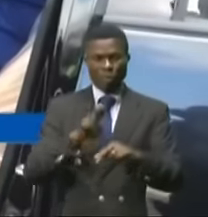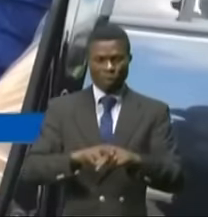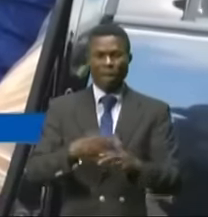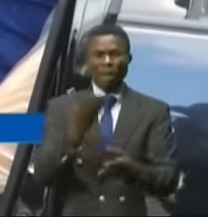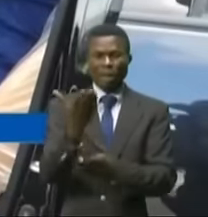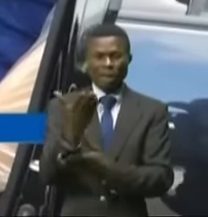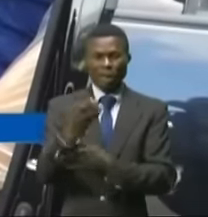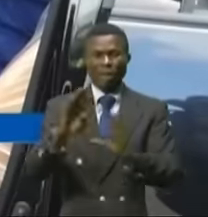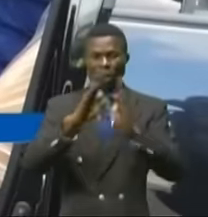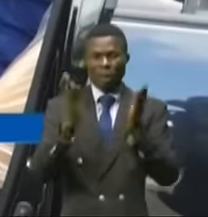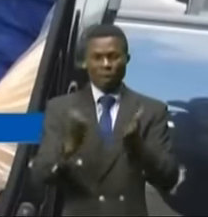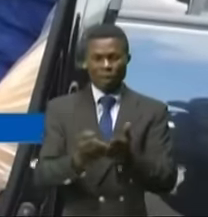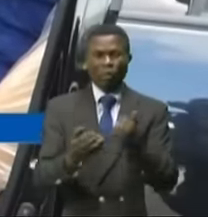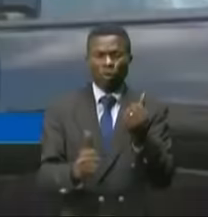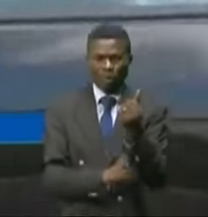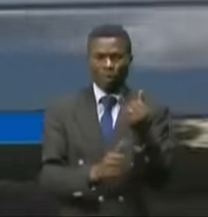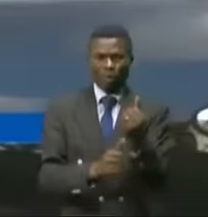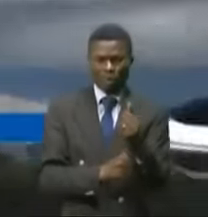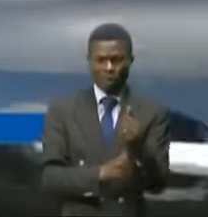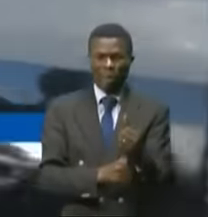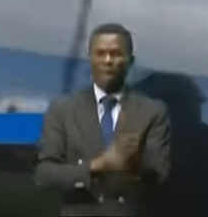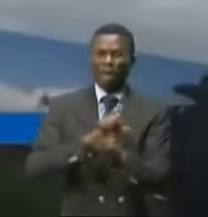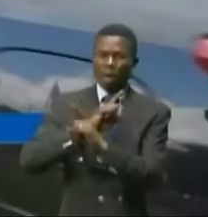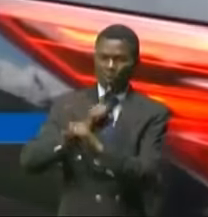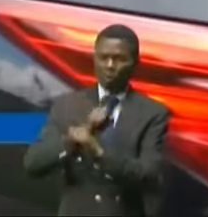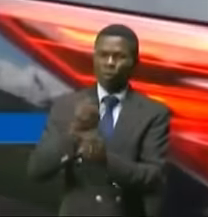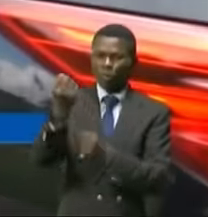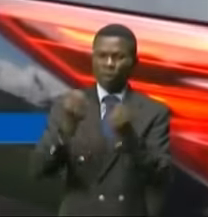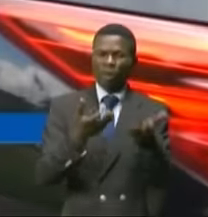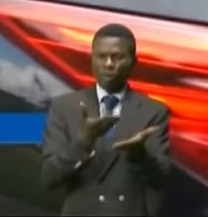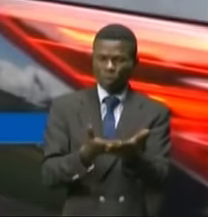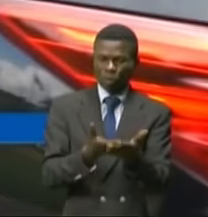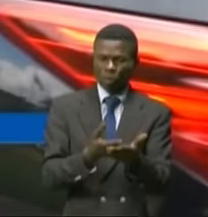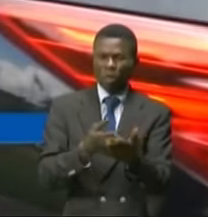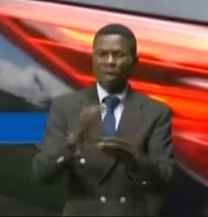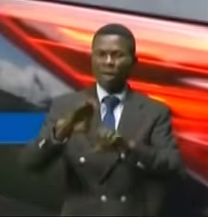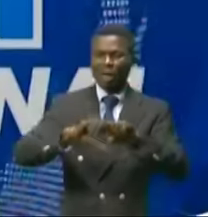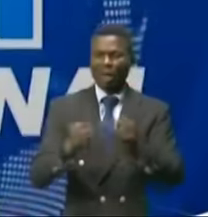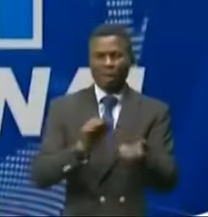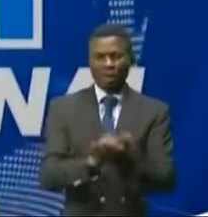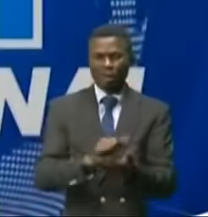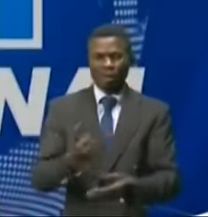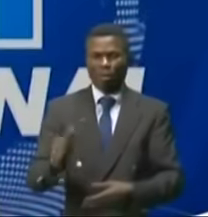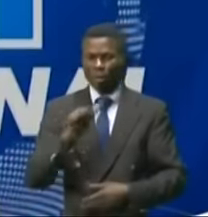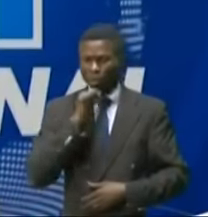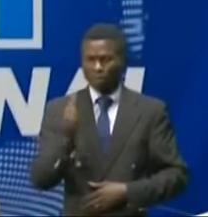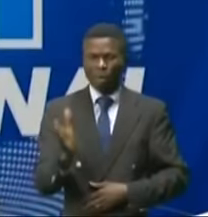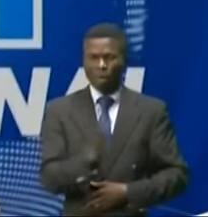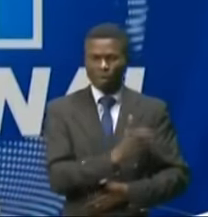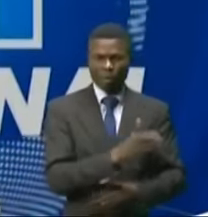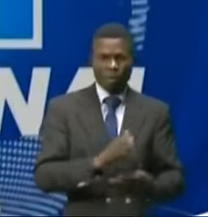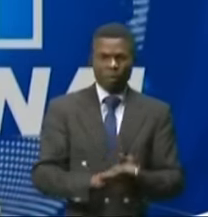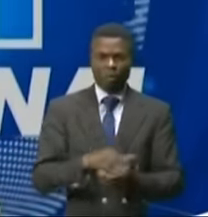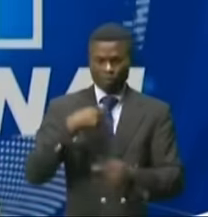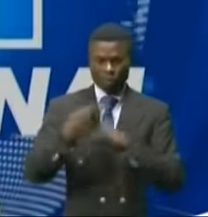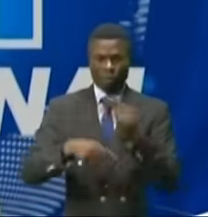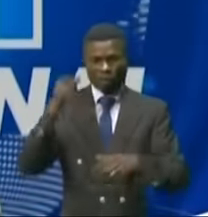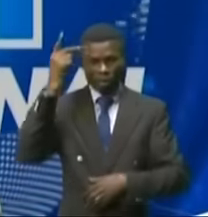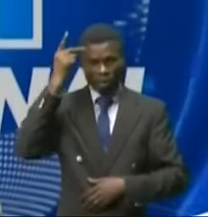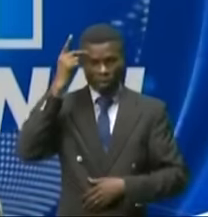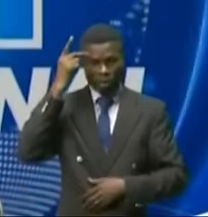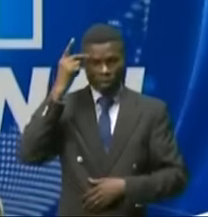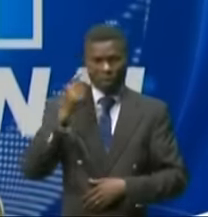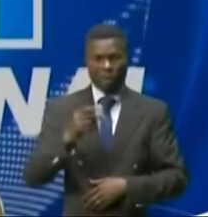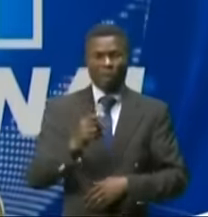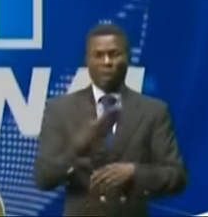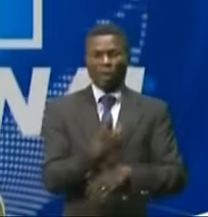exhorté le bénéficiaire à en faire bon usage. Lancement à Kinshasa d'un